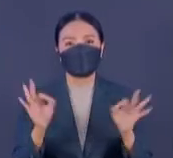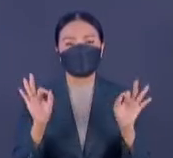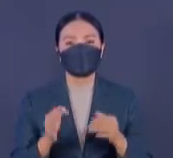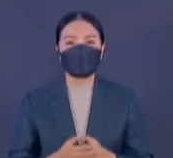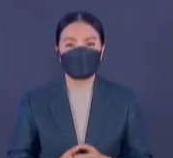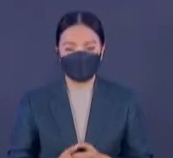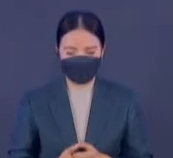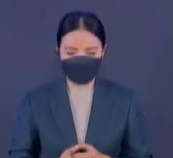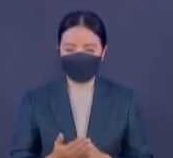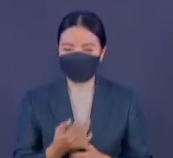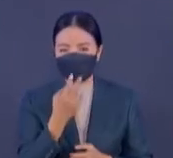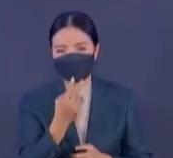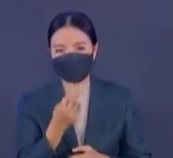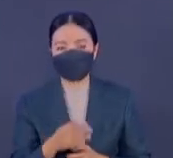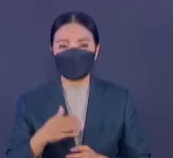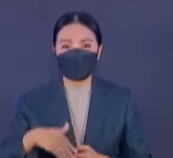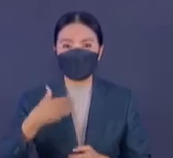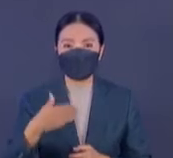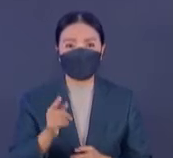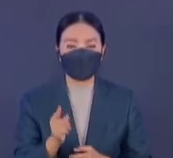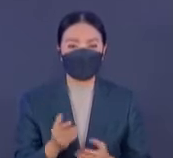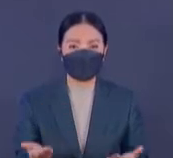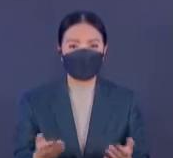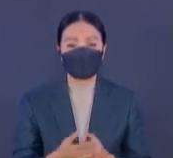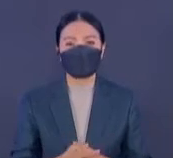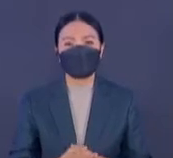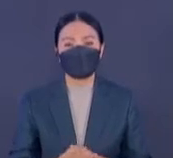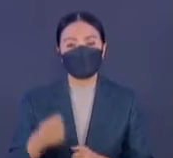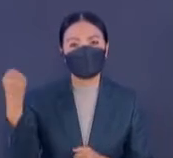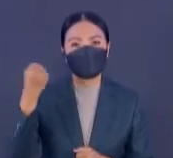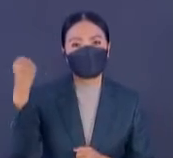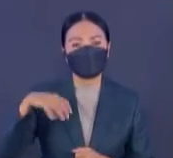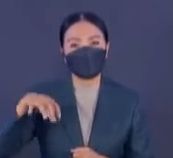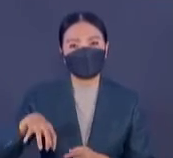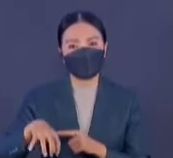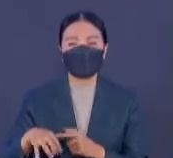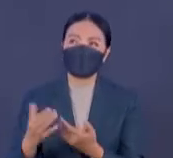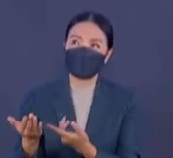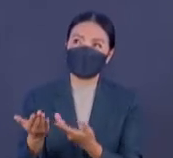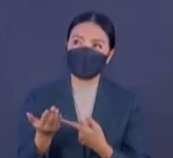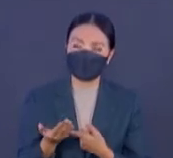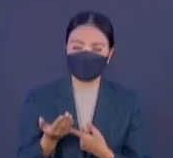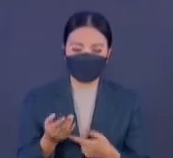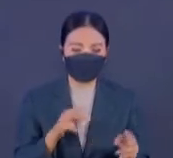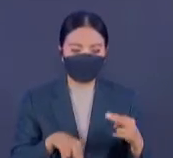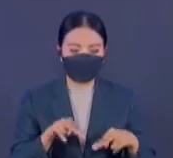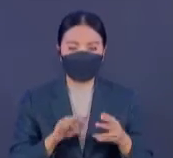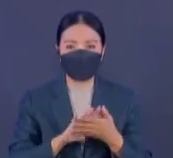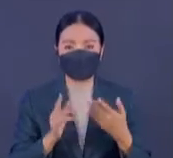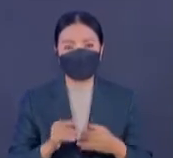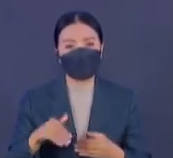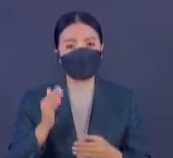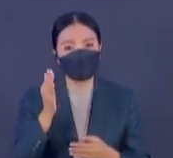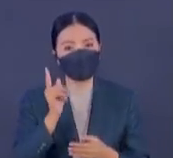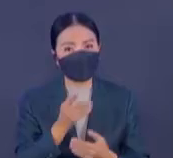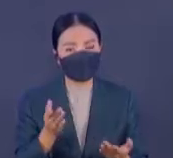พนะฮะก็เดี๋ยวคงจะได้ติดตามกันว่าหลังจากนี้จะเป็นอย่างไรทางสภาเองก็รับข้อเสนอไปเดี๋ยวจะไปตรวจสอบแล้วหลังจากนี้เป็นอย่างไรเนี่ย